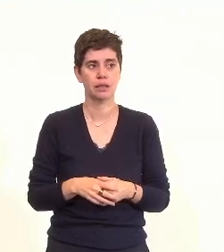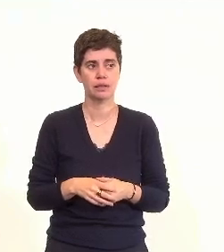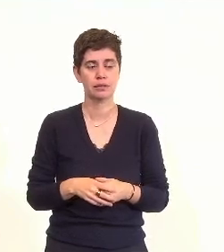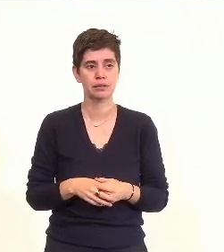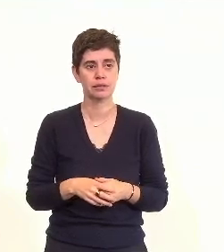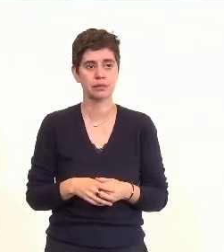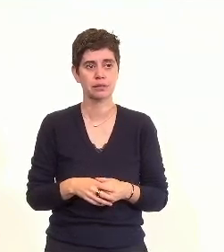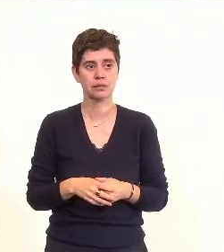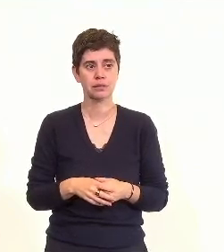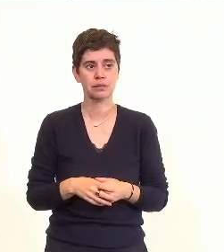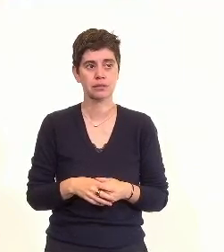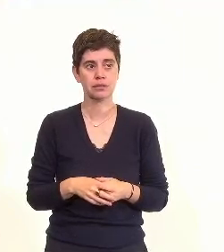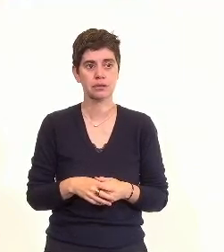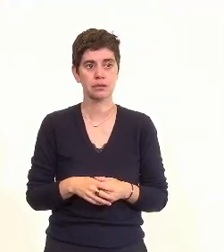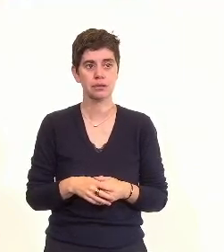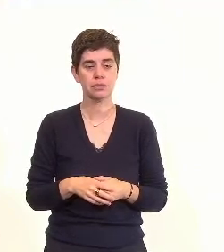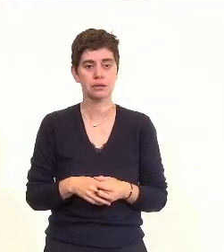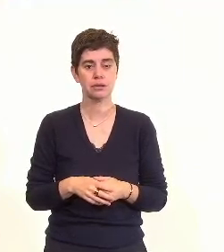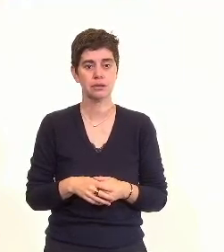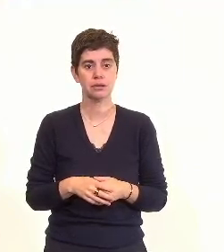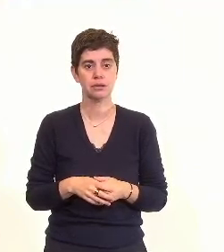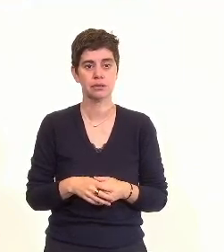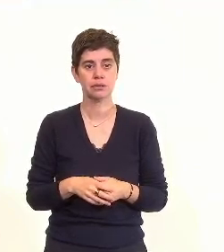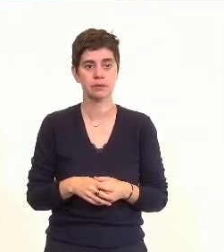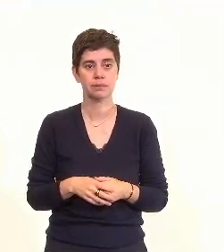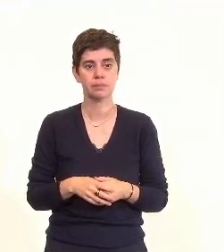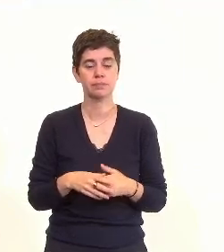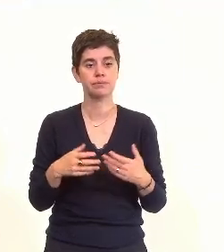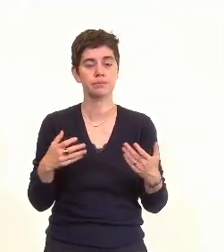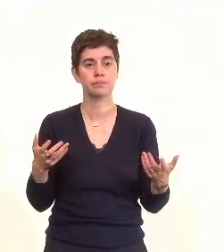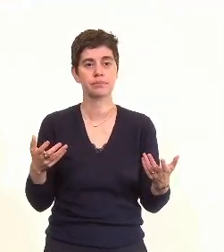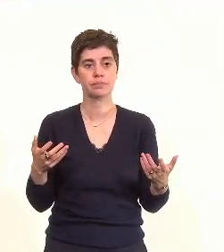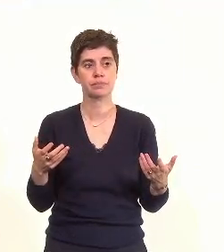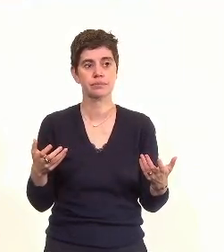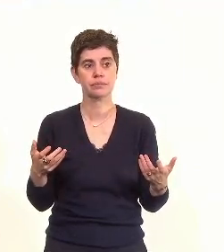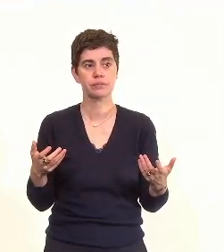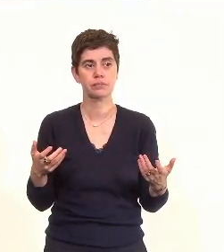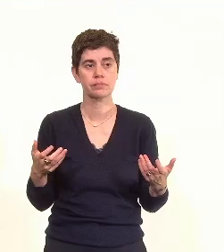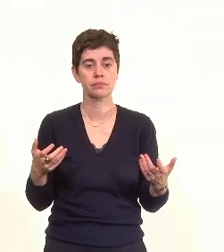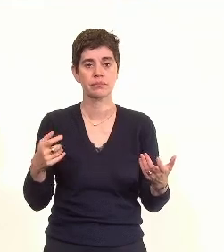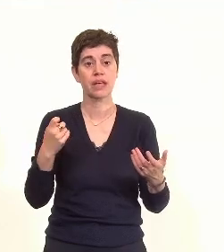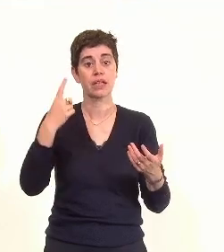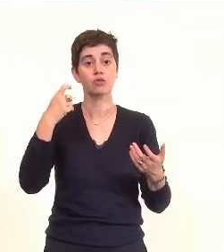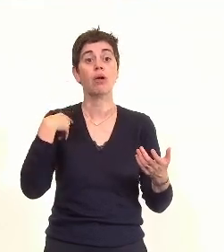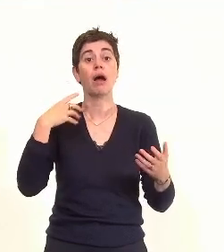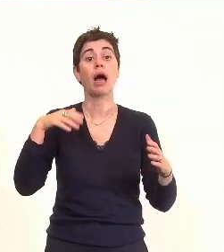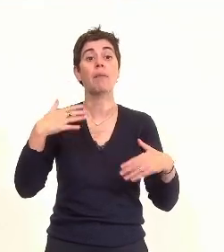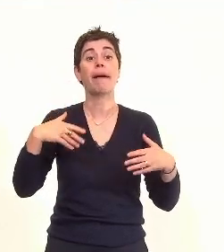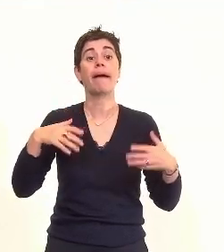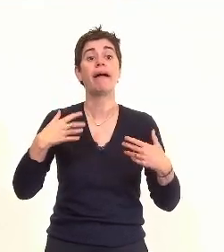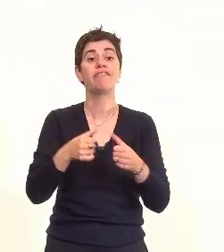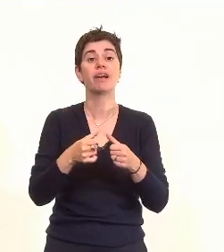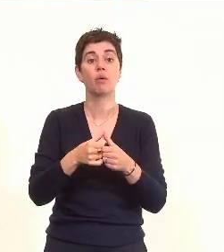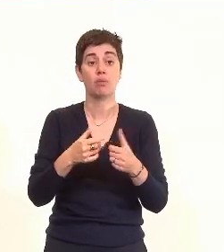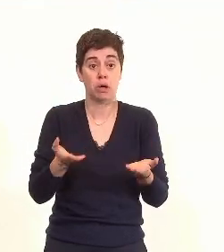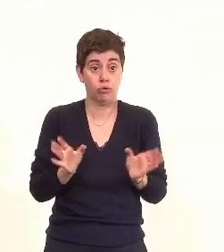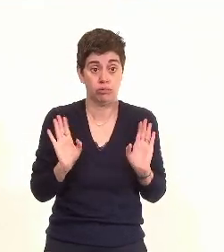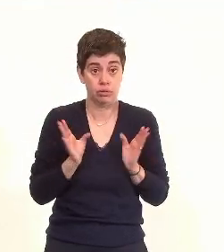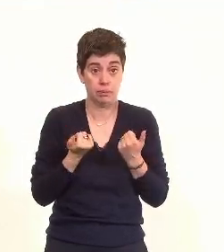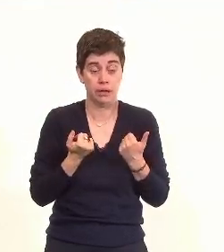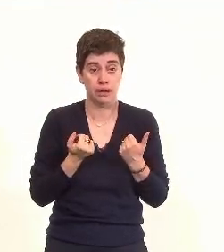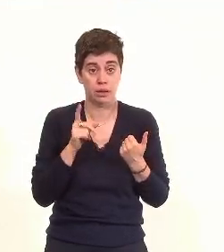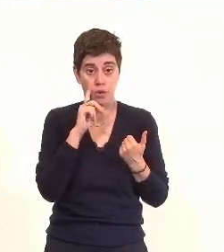pas. Il y avait juste cette question, justement, voilà, mais qu'est-ce que vous allez faire après? Mais justement, on le disait, pour l'instant, on ne sait pas, puisque ce n'est pas nous